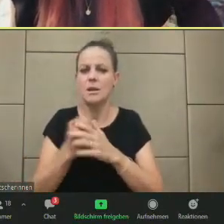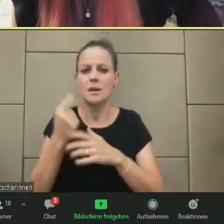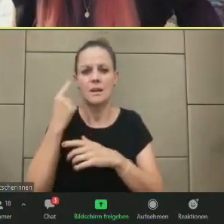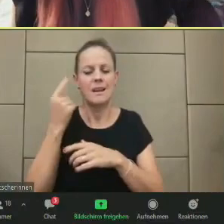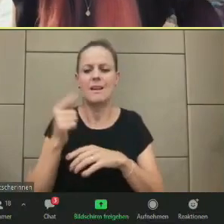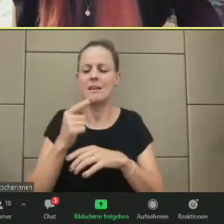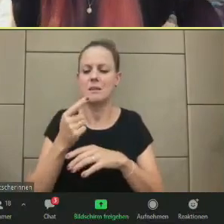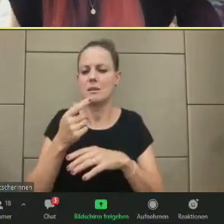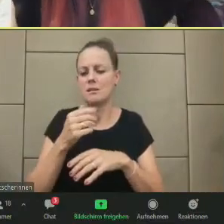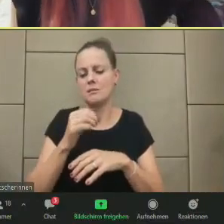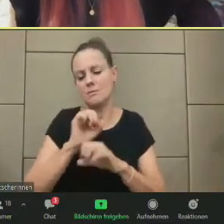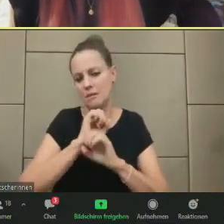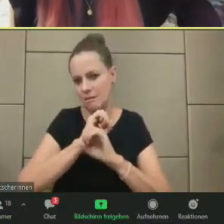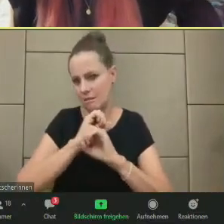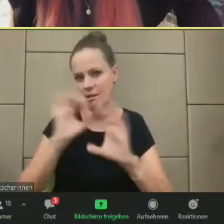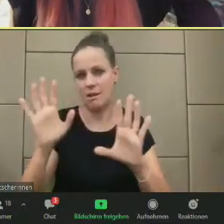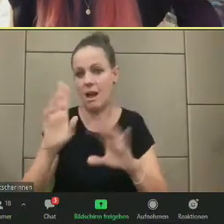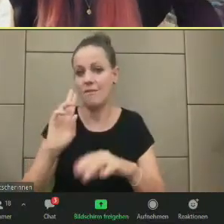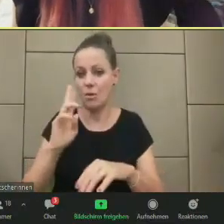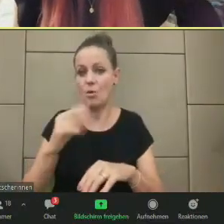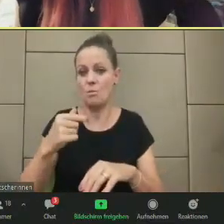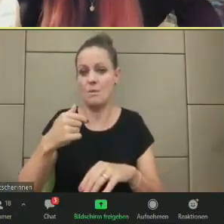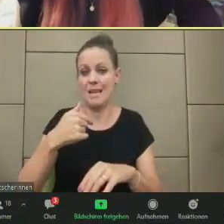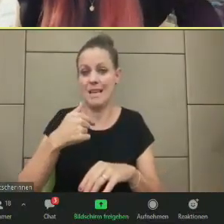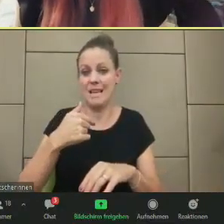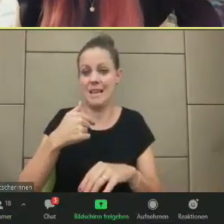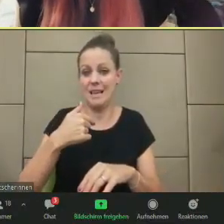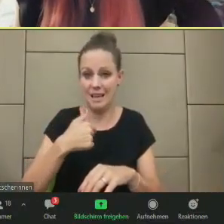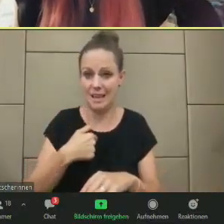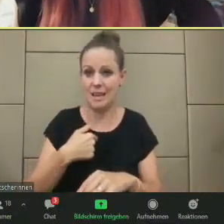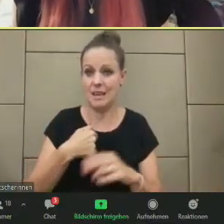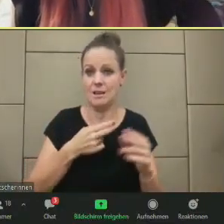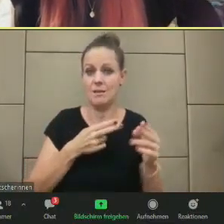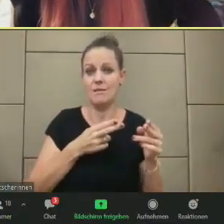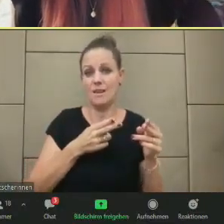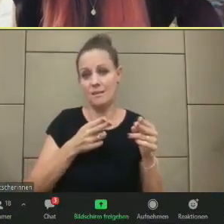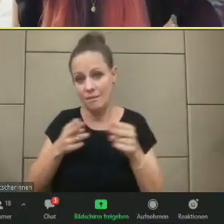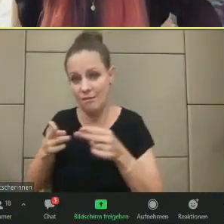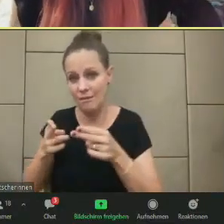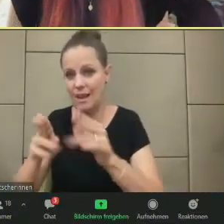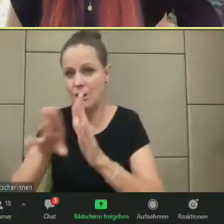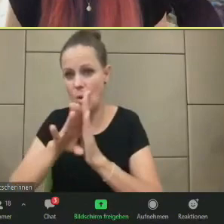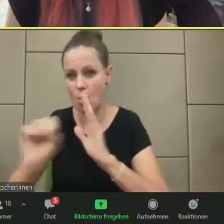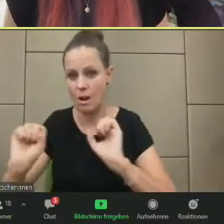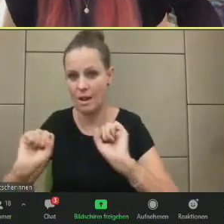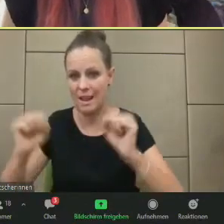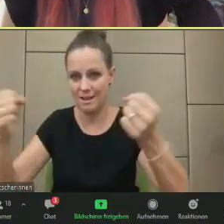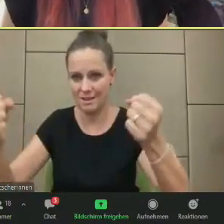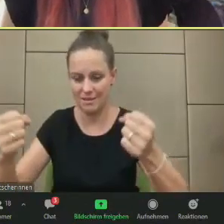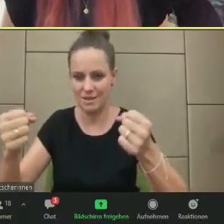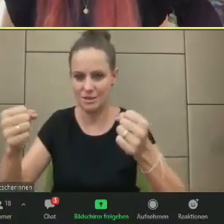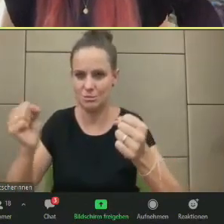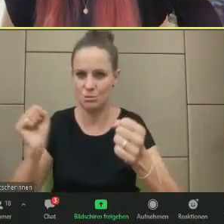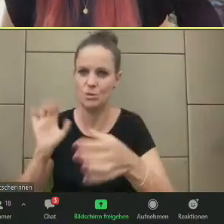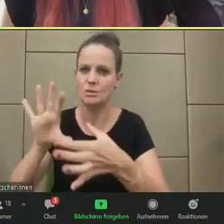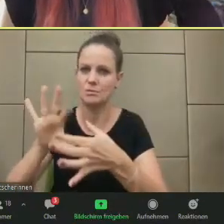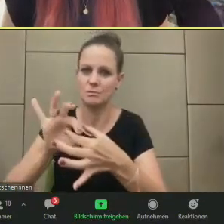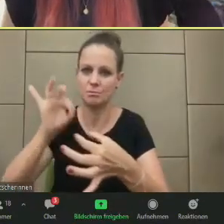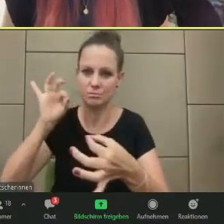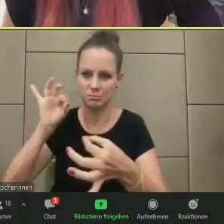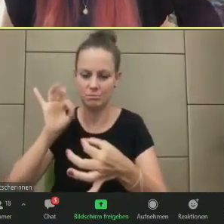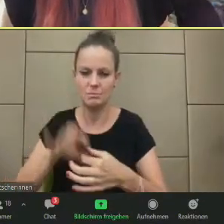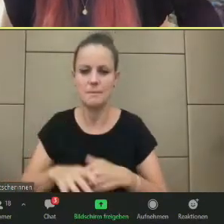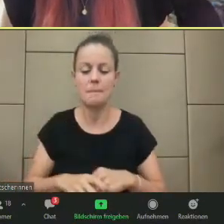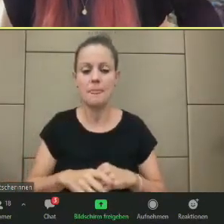dann klar, wie und warum vor allem ich den Weg in den Online-Aktivismus gefunden habe. Und bevor wir da vielleicht starten, würde es mich